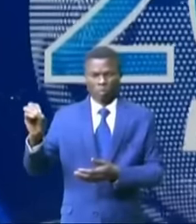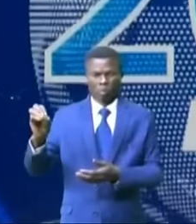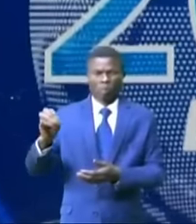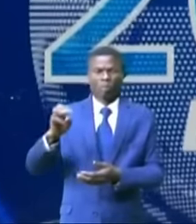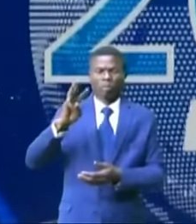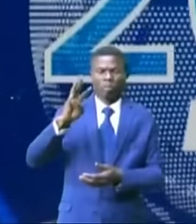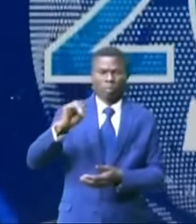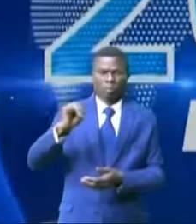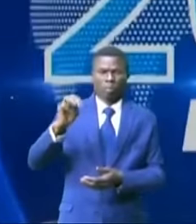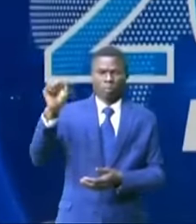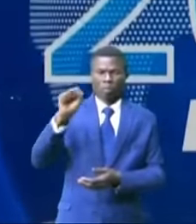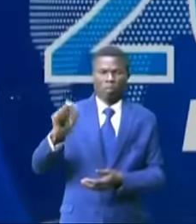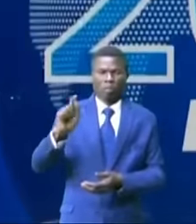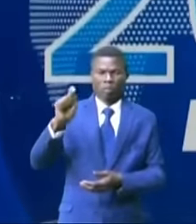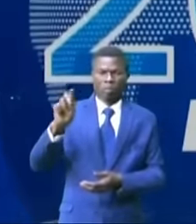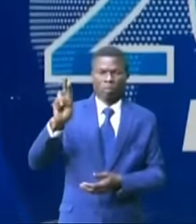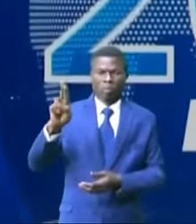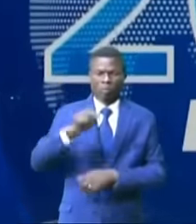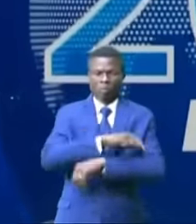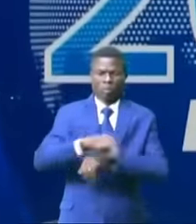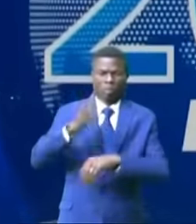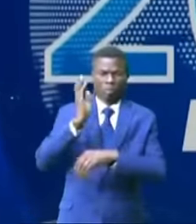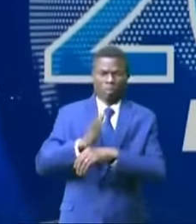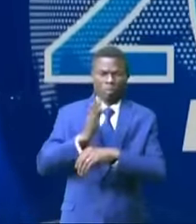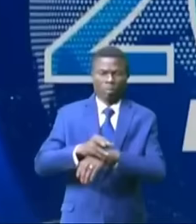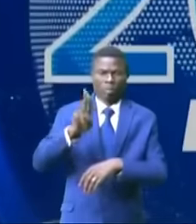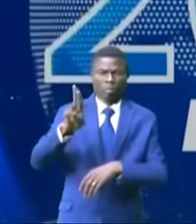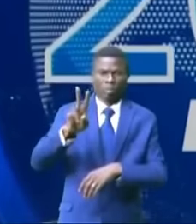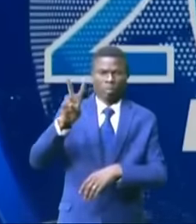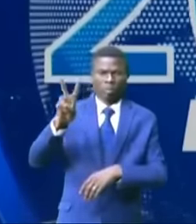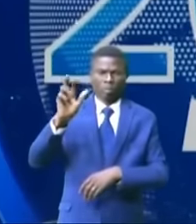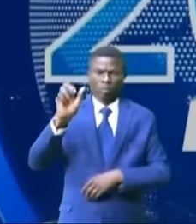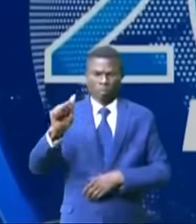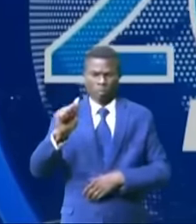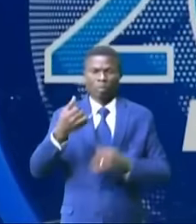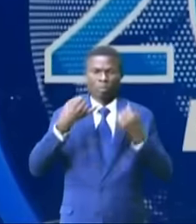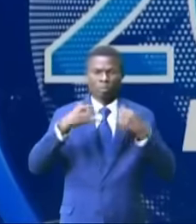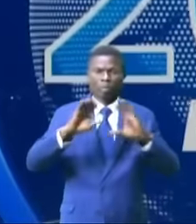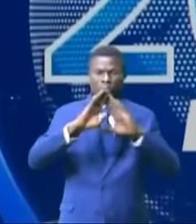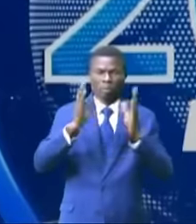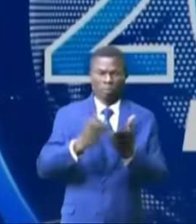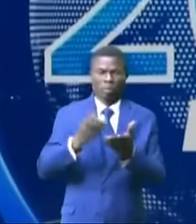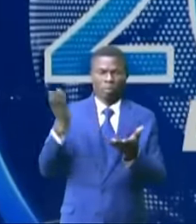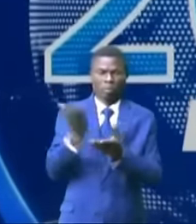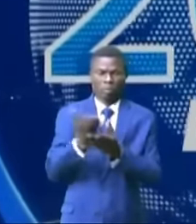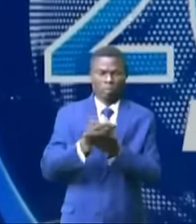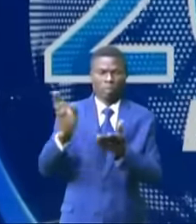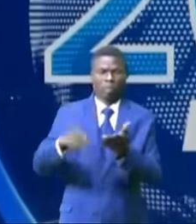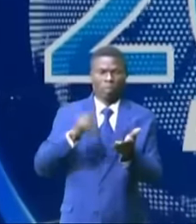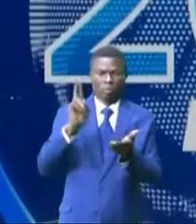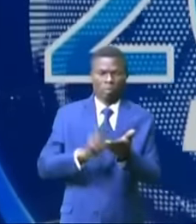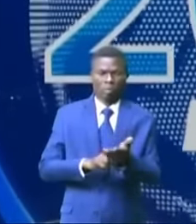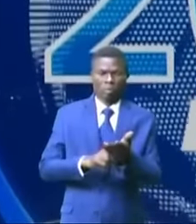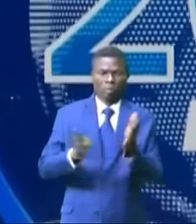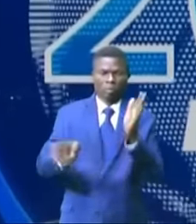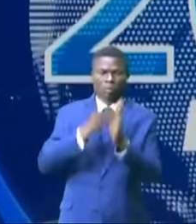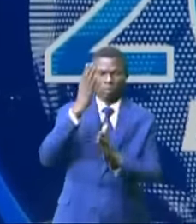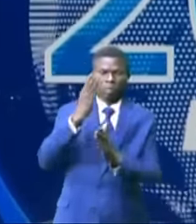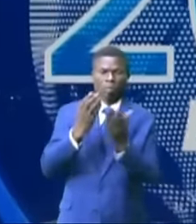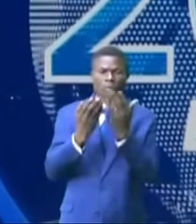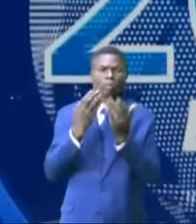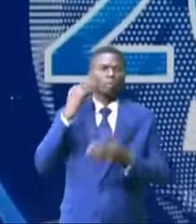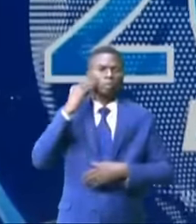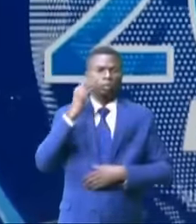Westminster, le conseil d'administration de la RVASA tient à informer le public que ce contrat a été signé le